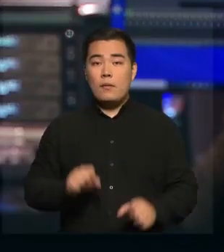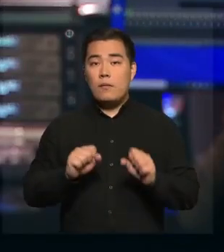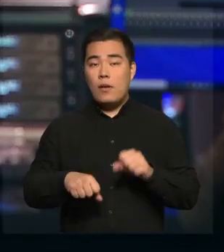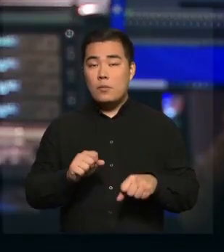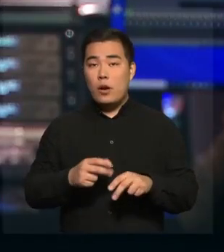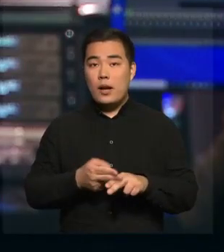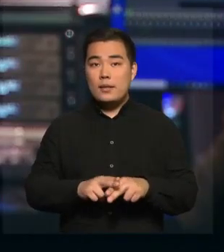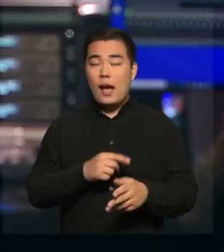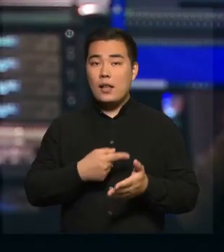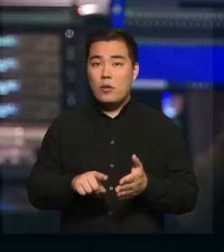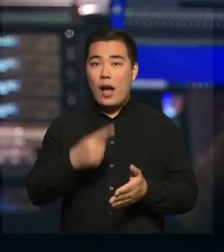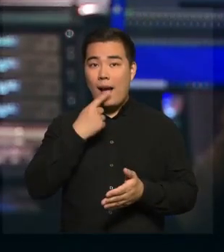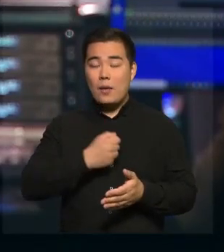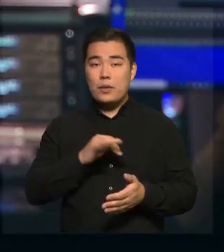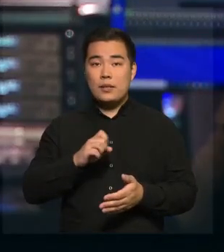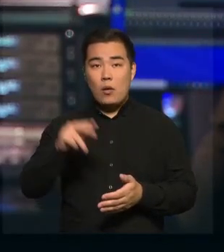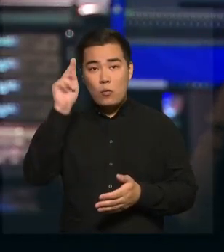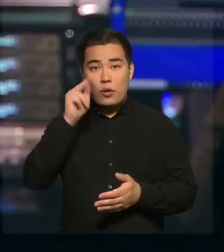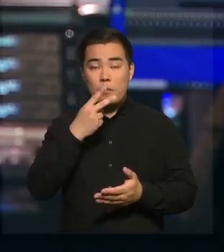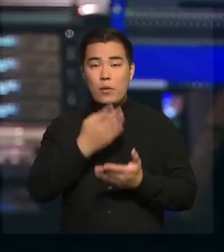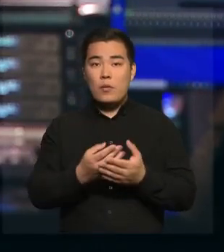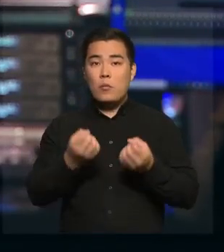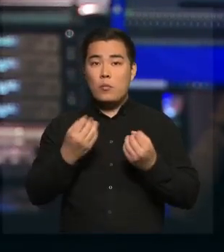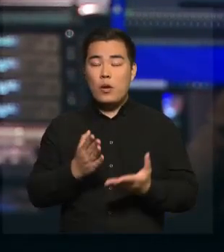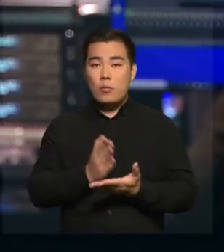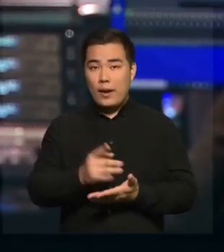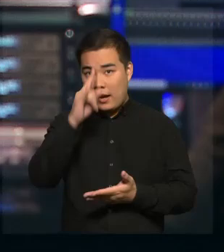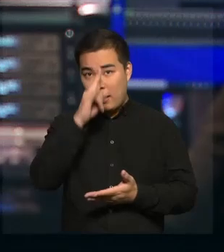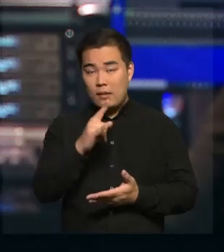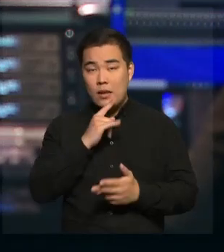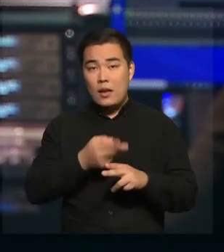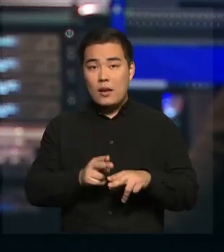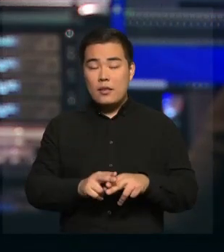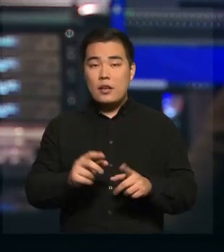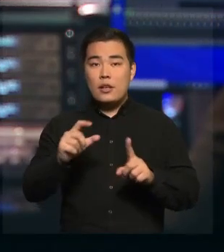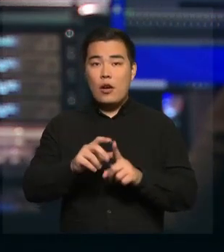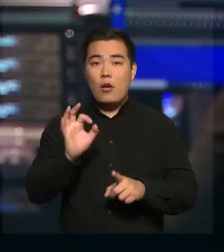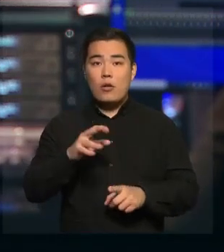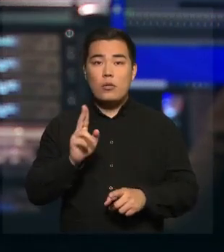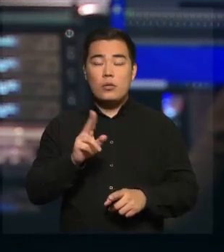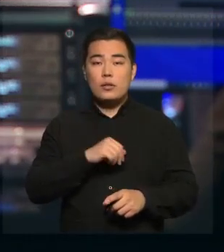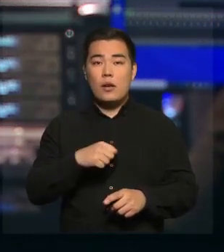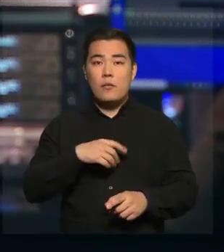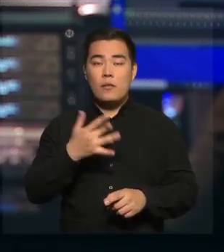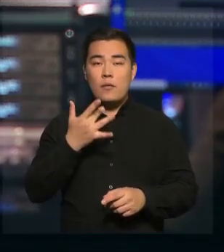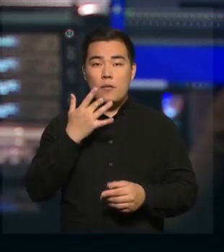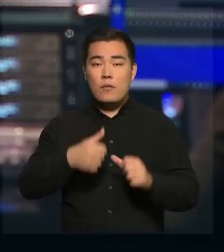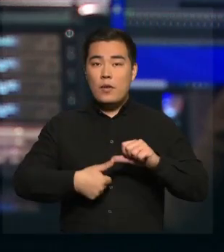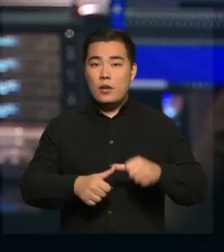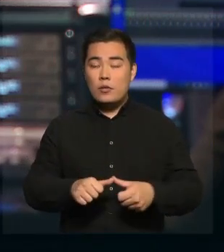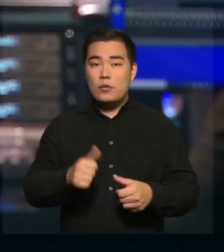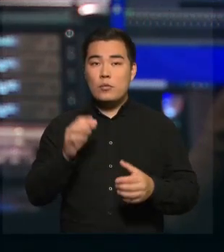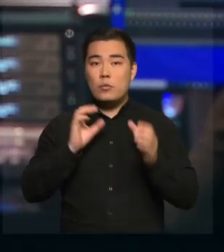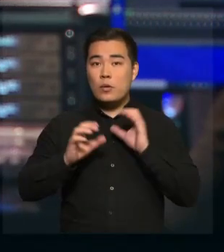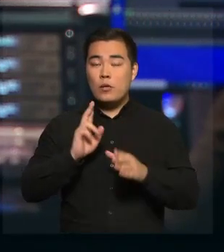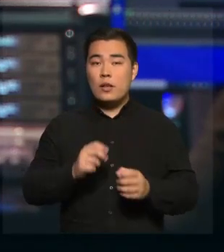Возможность отсрочки армии из-за учебы предлагают упразднить в Казахстане. Речь именно о тех вечных студентах, которые из